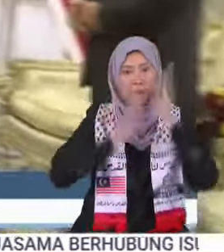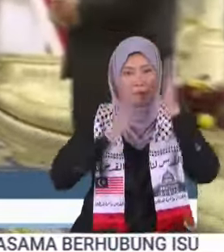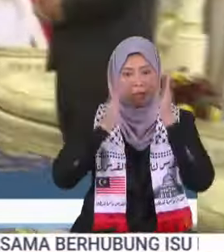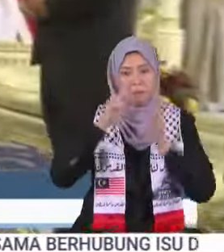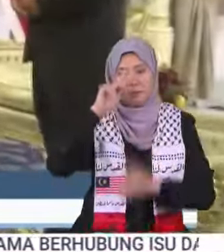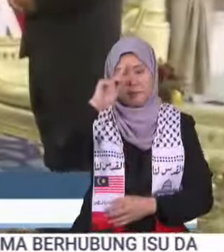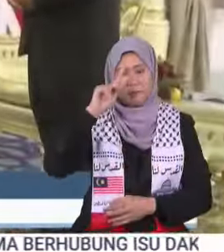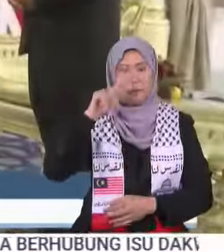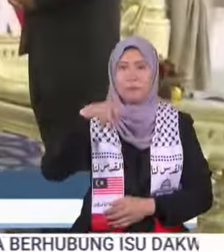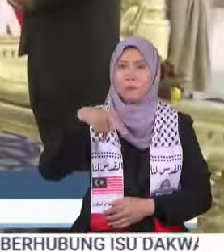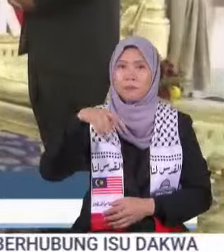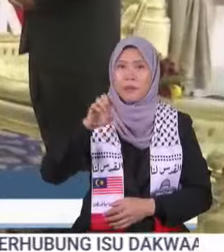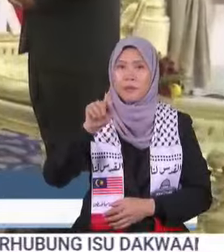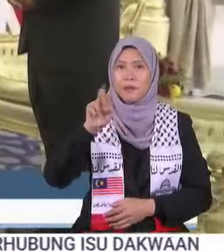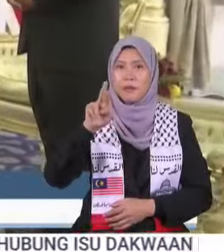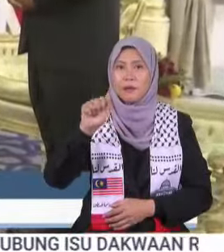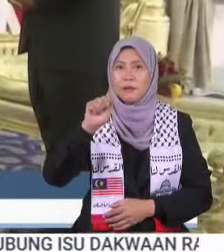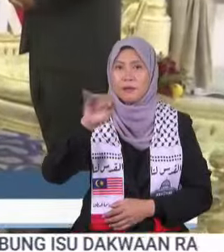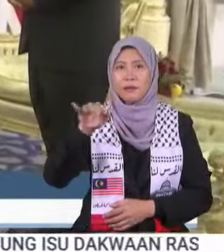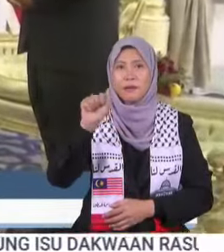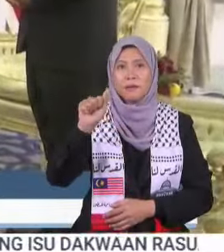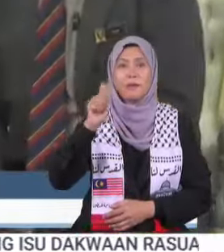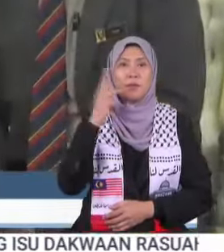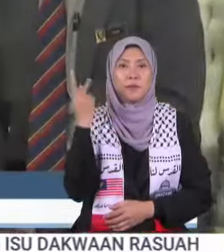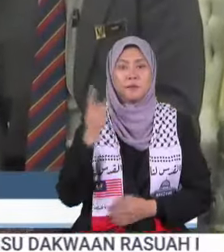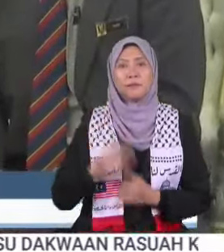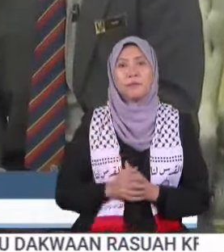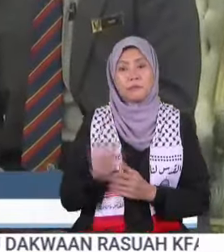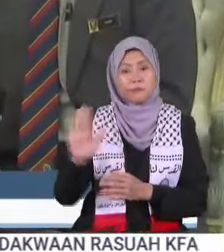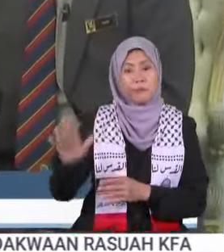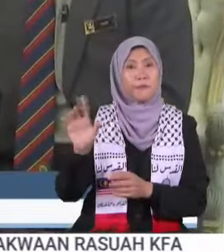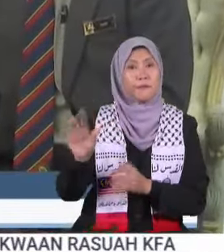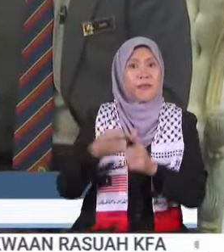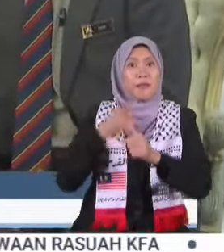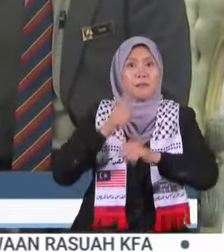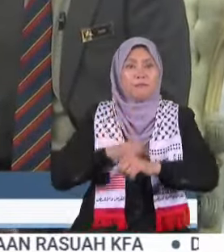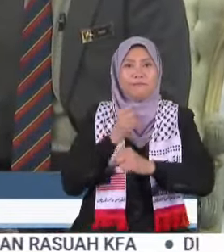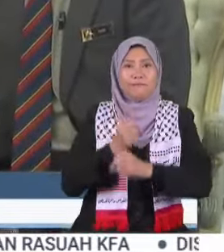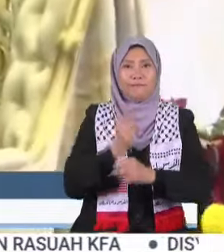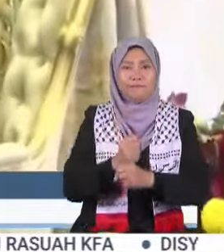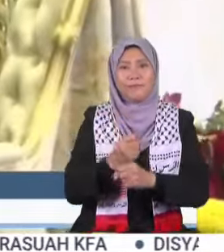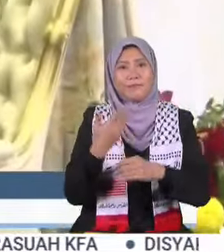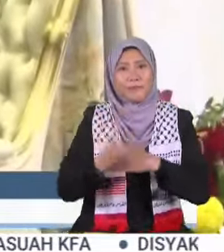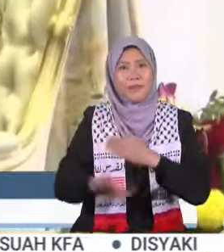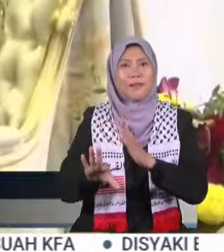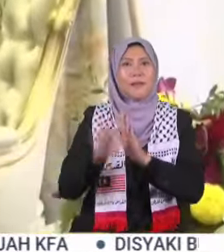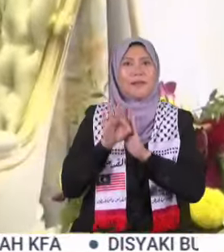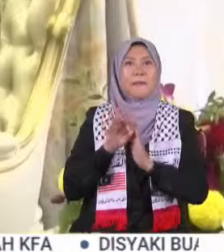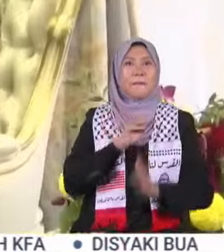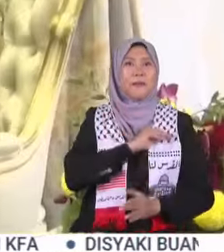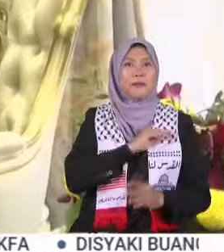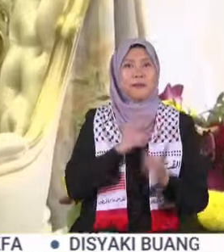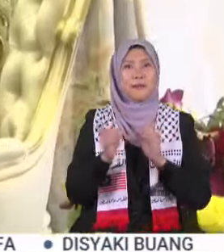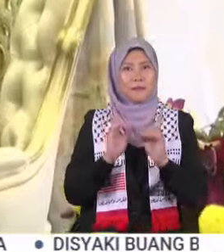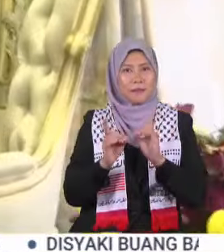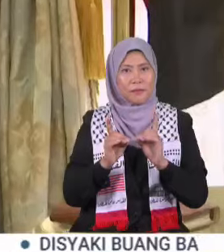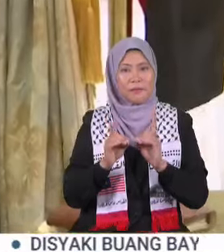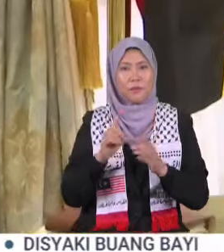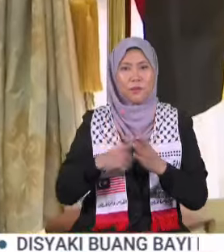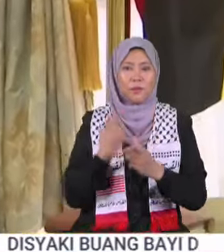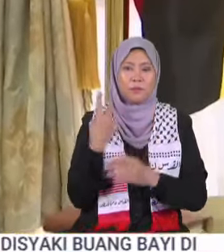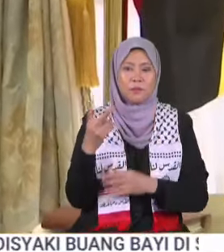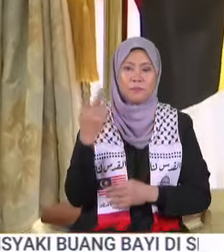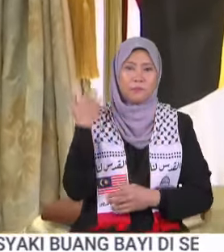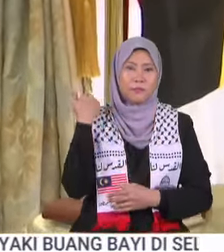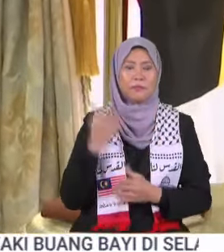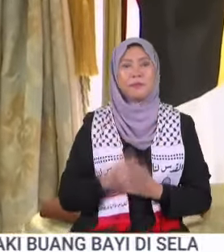putetrajaya Kuching pertemuan tersebut merupakan lawatan kerja pertama beliau ke Sarawak Selepas dilantik sebagai Menteri digital disember